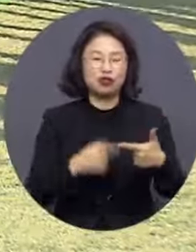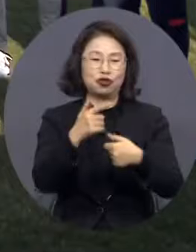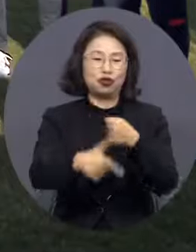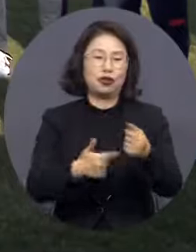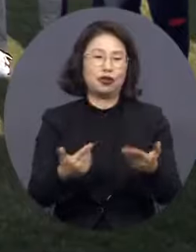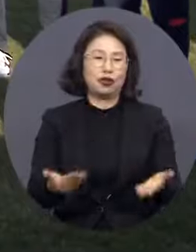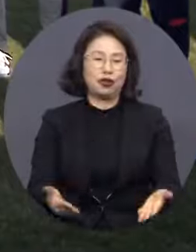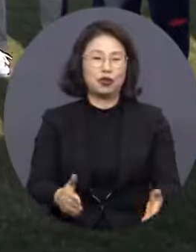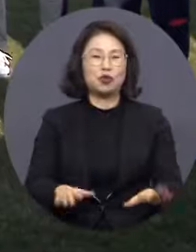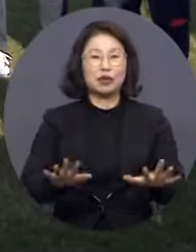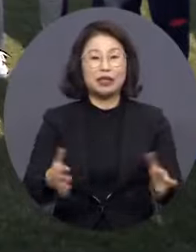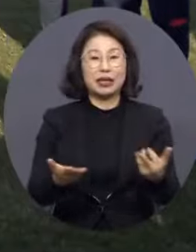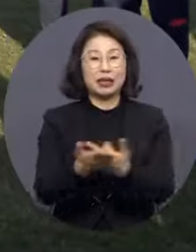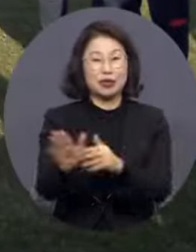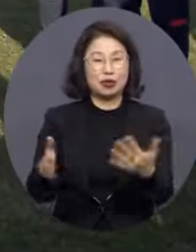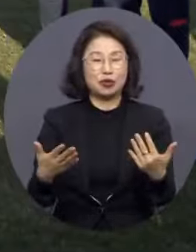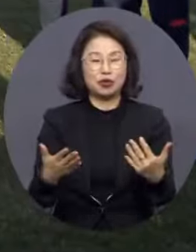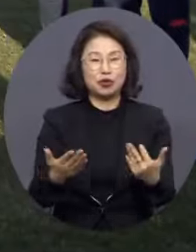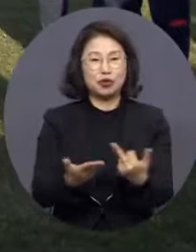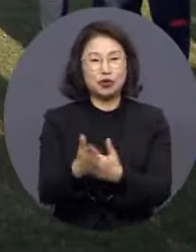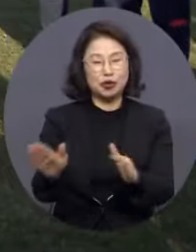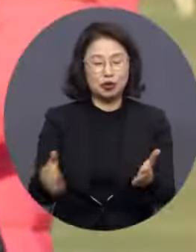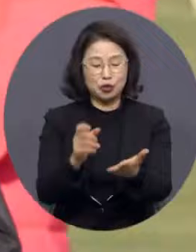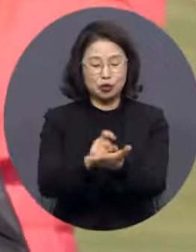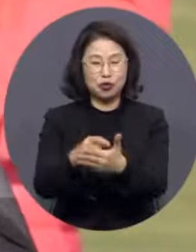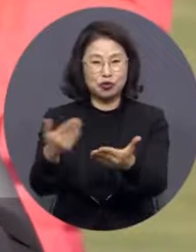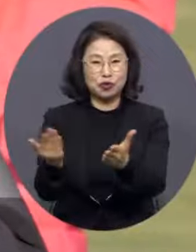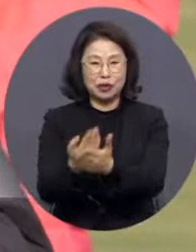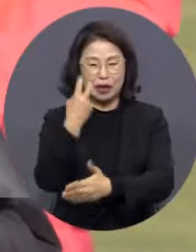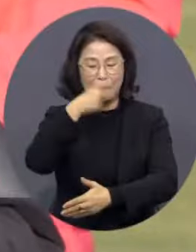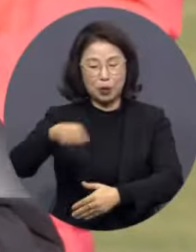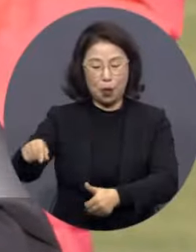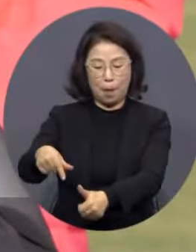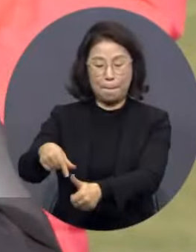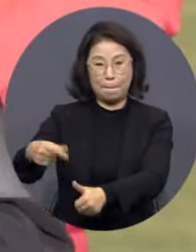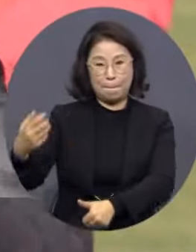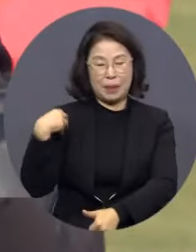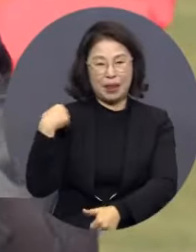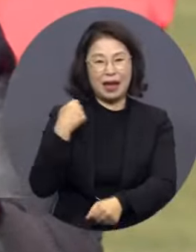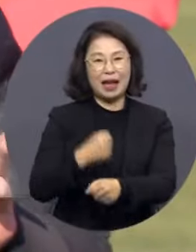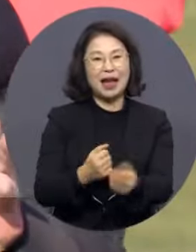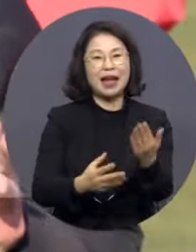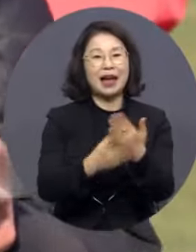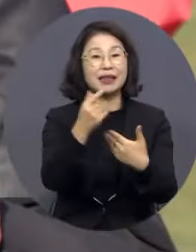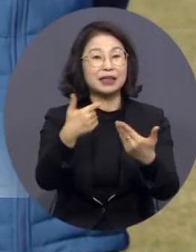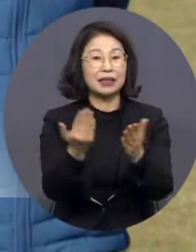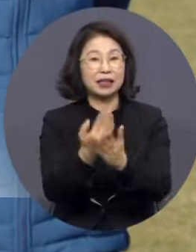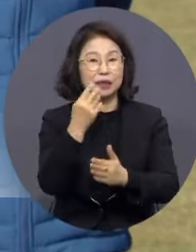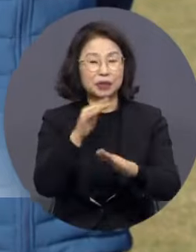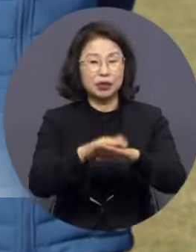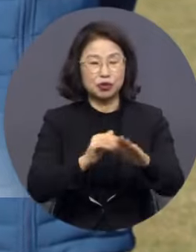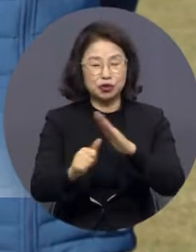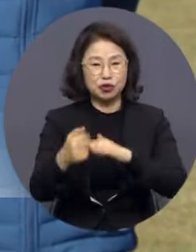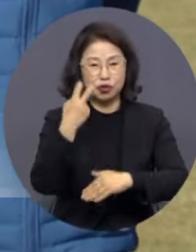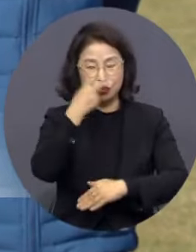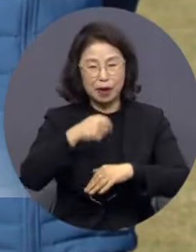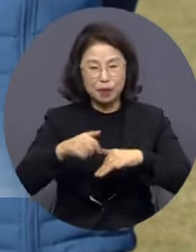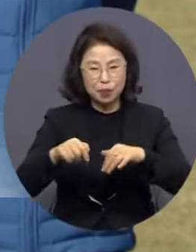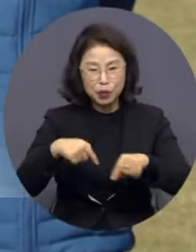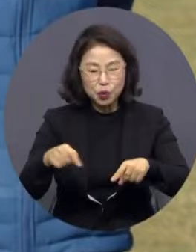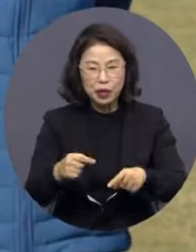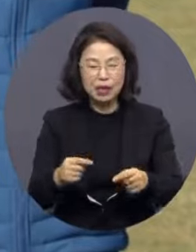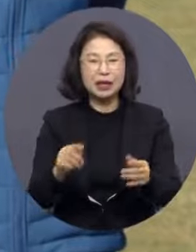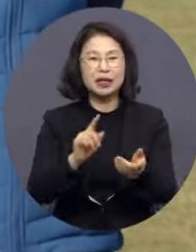마치고 제주 사령탑으로 K리그에 다시 선 김학범 감독은 하나 된 팀, 선수와 감독이 서로 돕는 행복